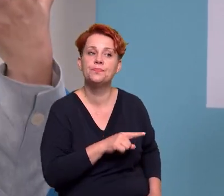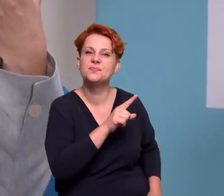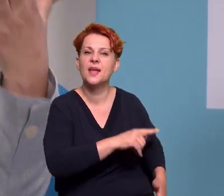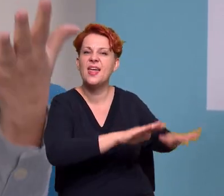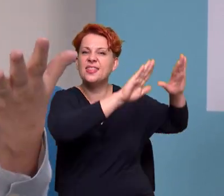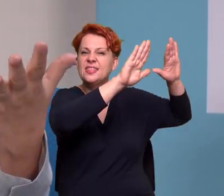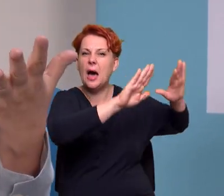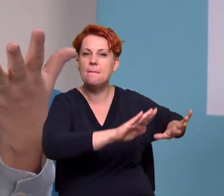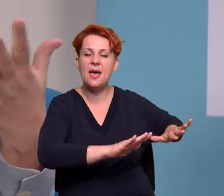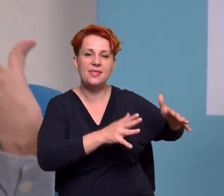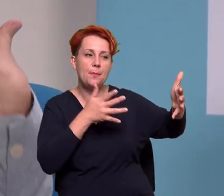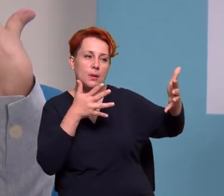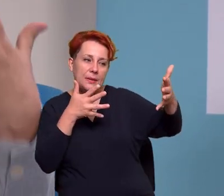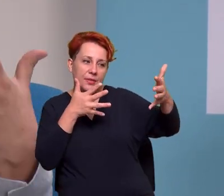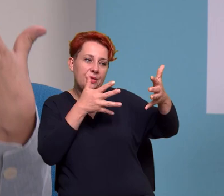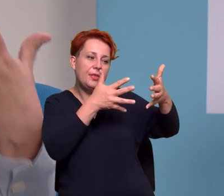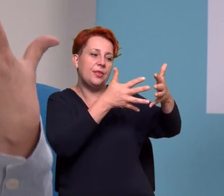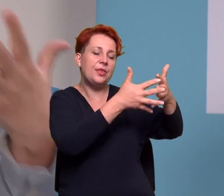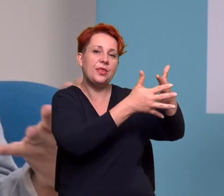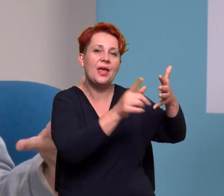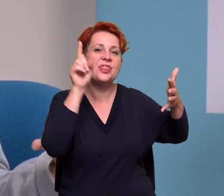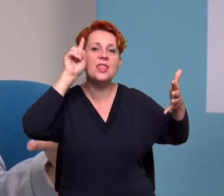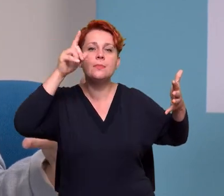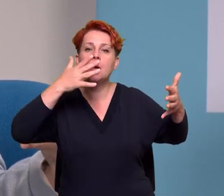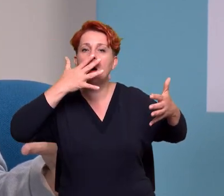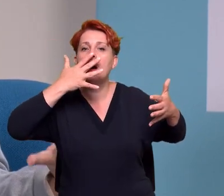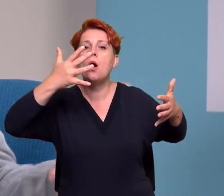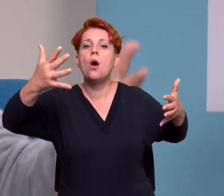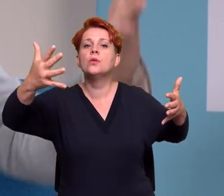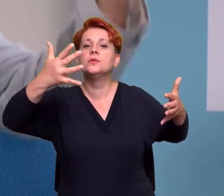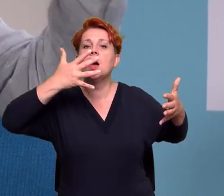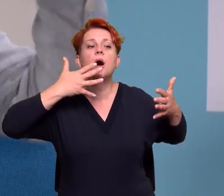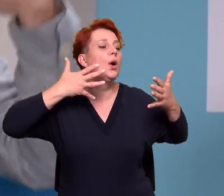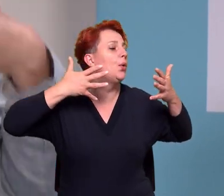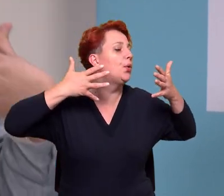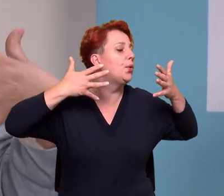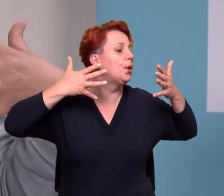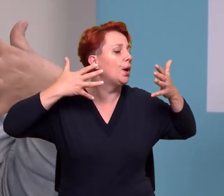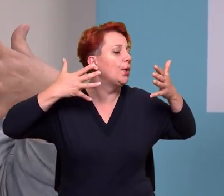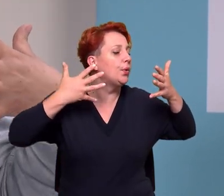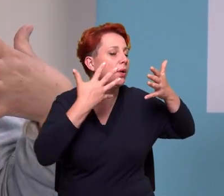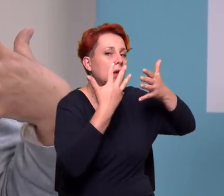tapeta była przesiąknięta niemieckimi oddechami. Więc to było,